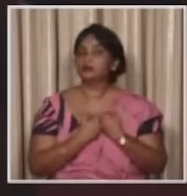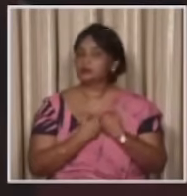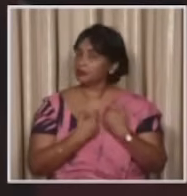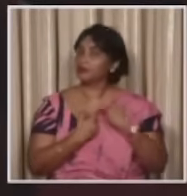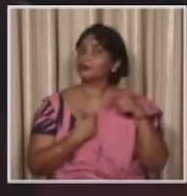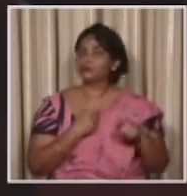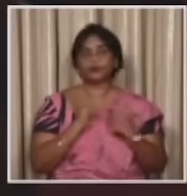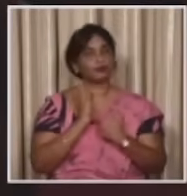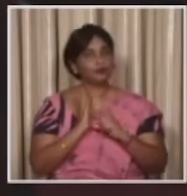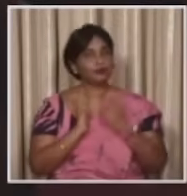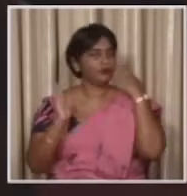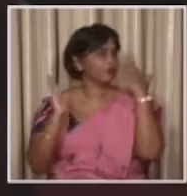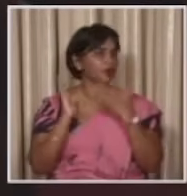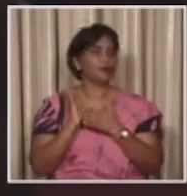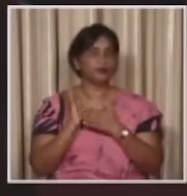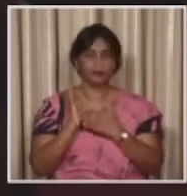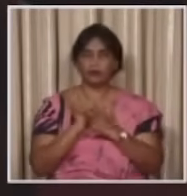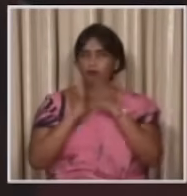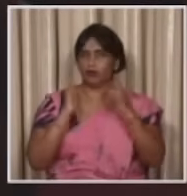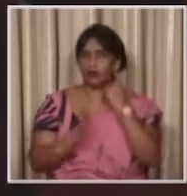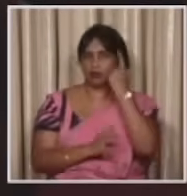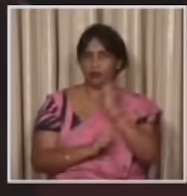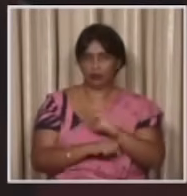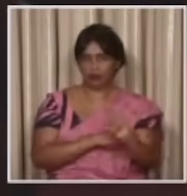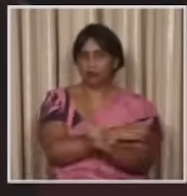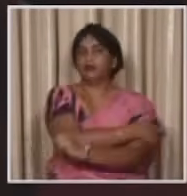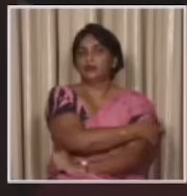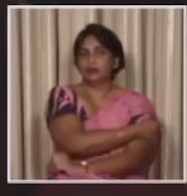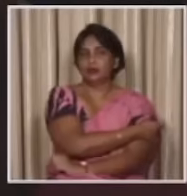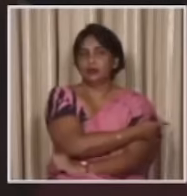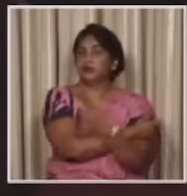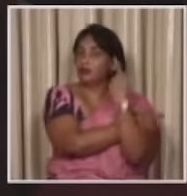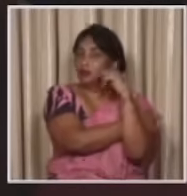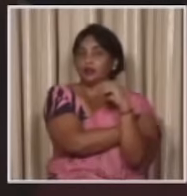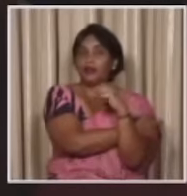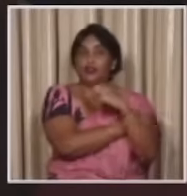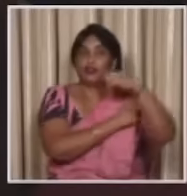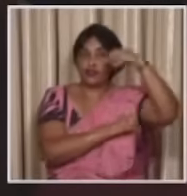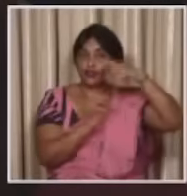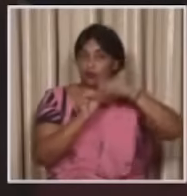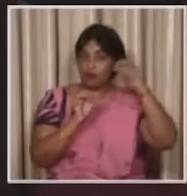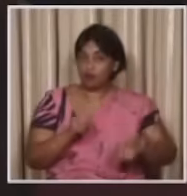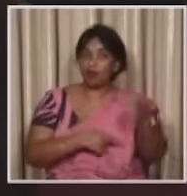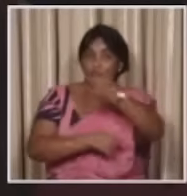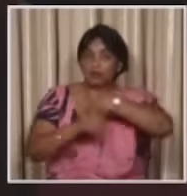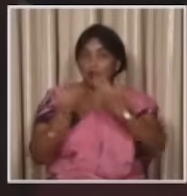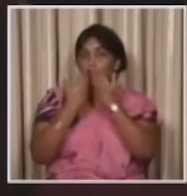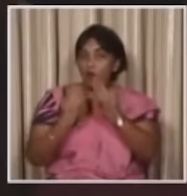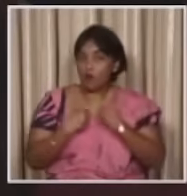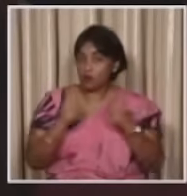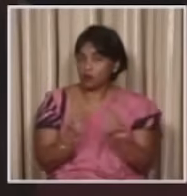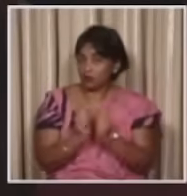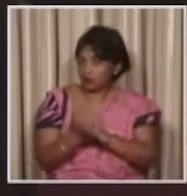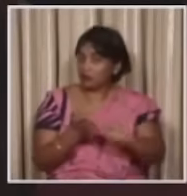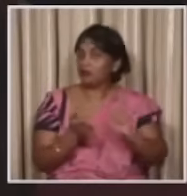අපිට මේකේ තාක්ෂණික කාරණා පිළිබඳ වැඩි අවබෝධයක් නැති නිසා. මොකද කවුරු හරි හිතනවා නම් විදුලි බල මණ්ඩලයේ ඉන්න කට්ටියගෙන් මේක උපදෙස් අරගෙන කරන්න ඕන